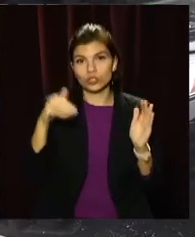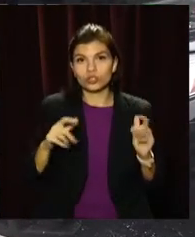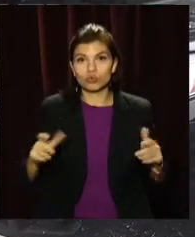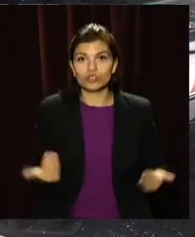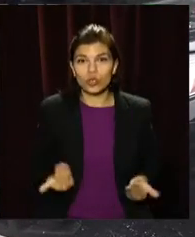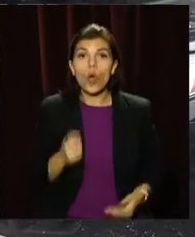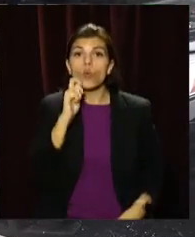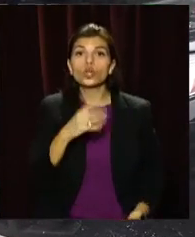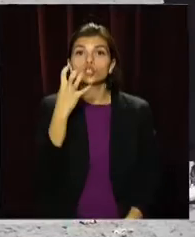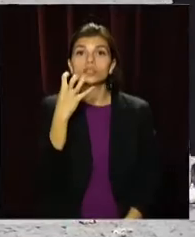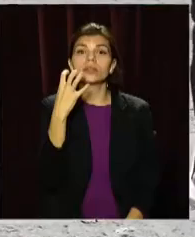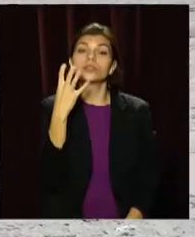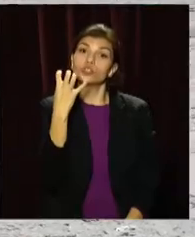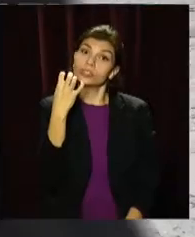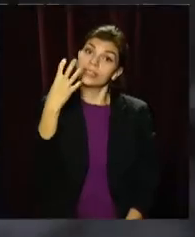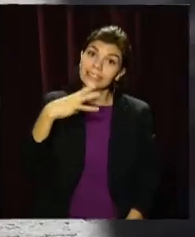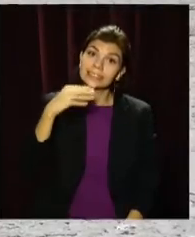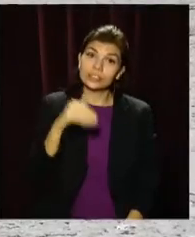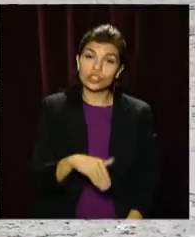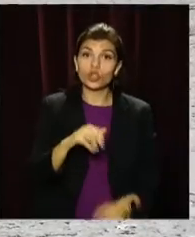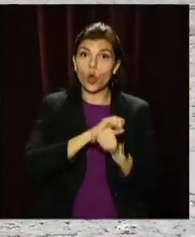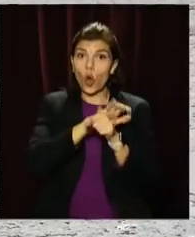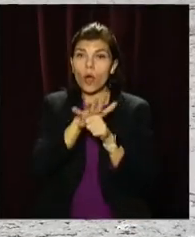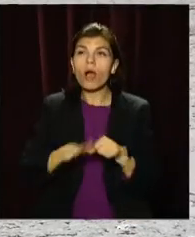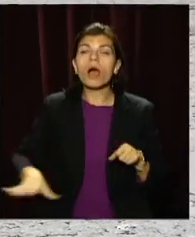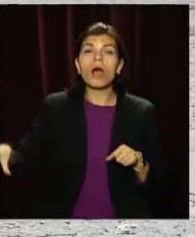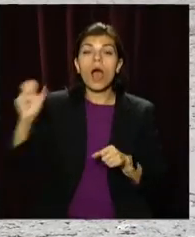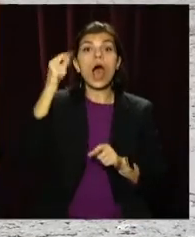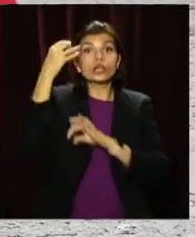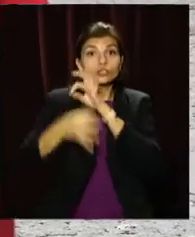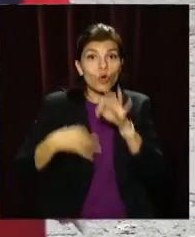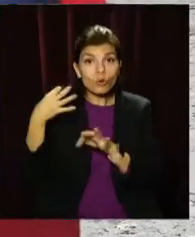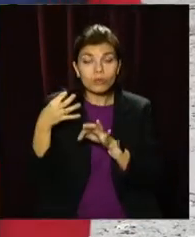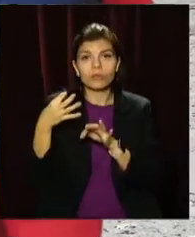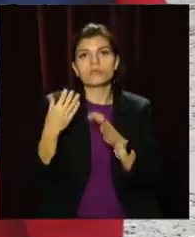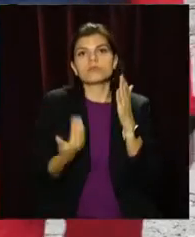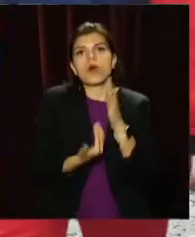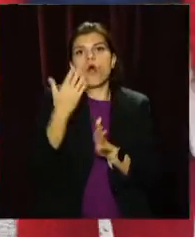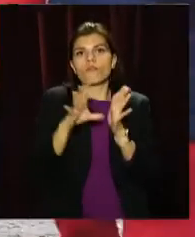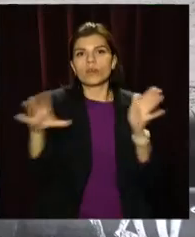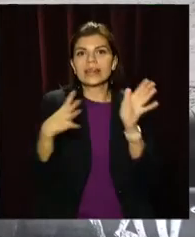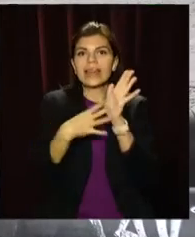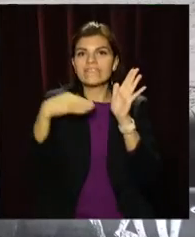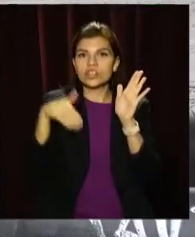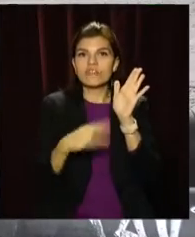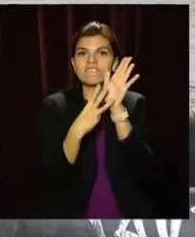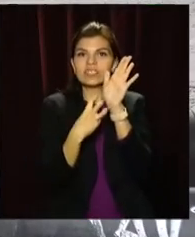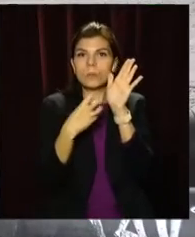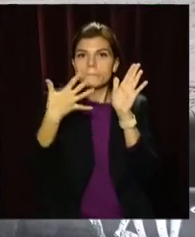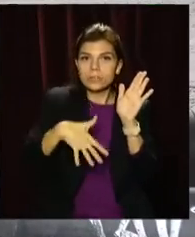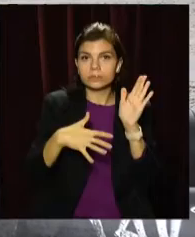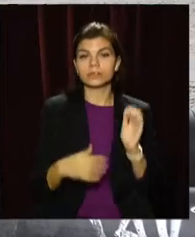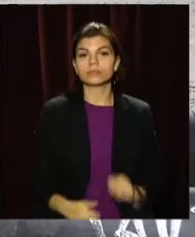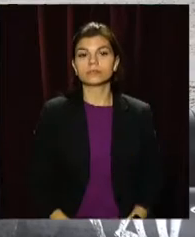Україні 430 тисяч випадків COVID-19, а за добу новий антирекорд –